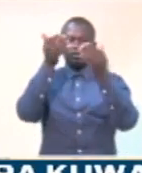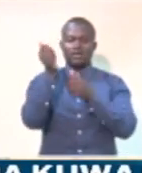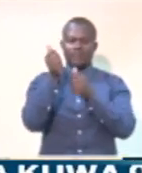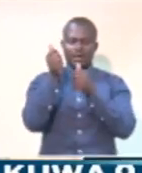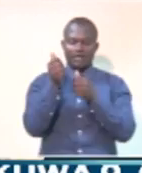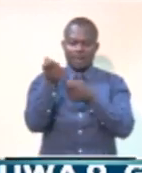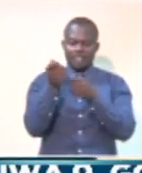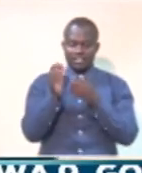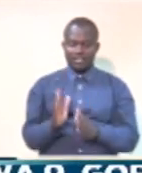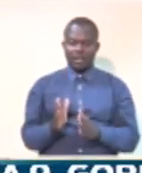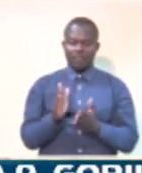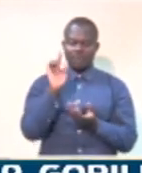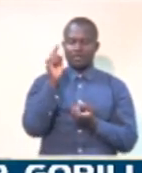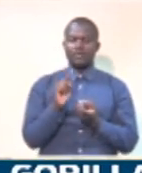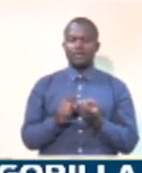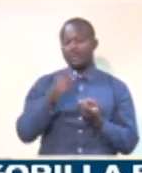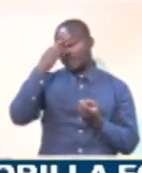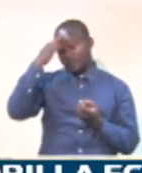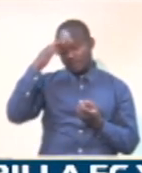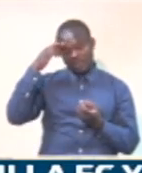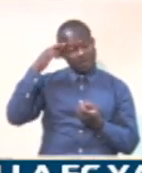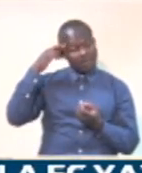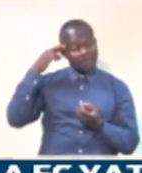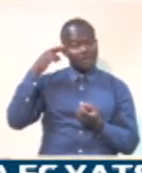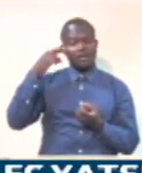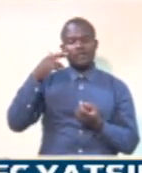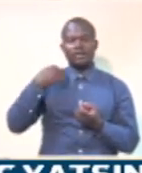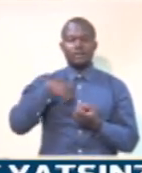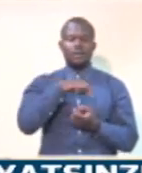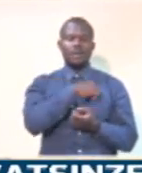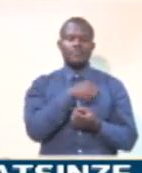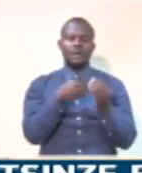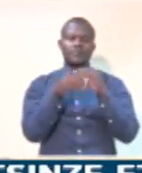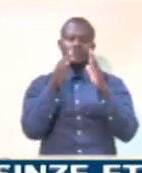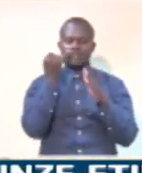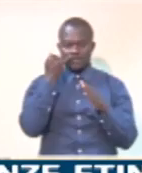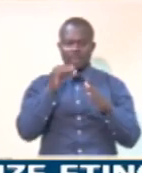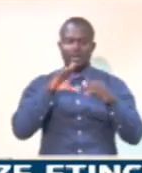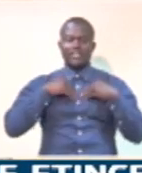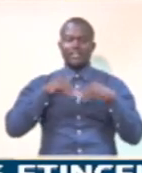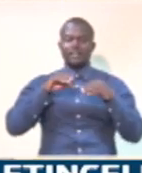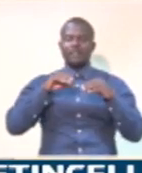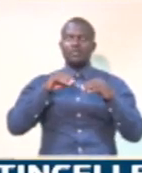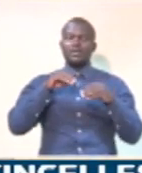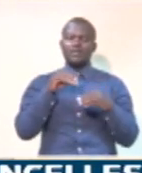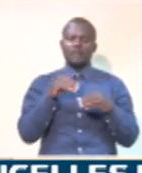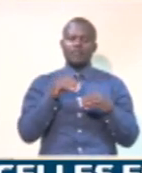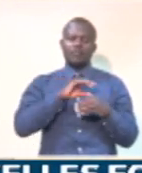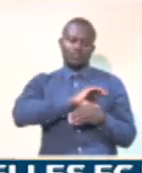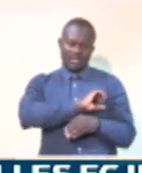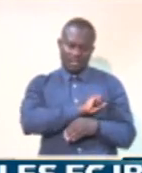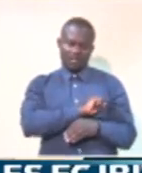bagabanuka. So muri urwo rwego tujya nk'aba urwego rw'ubucuruzi tuvuga tuti ntabwo niba leta yemeye kwigomwa ku musoro kugira